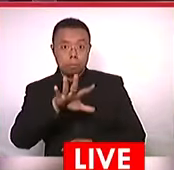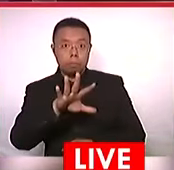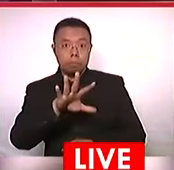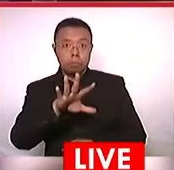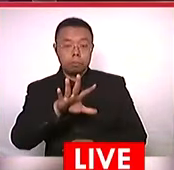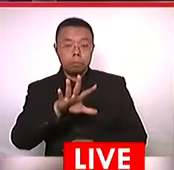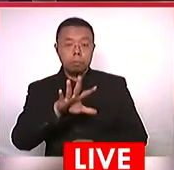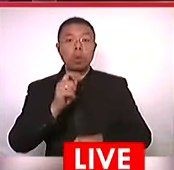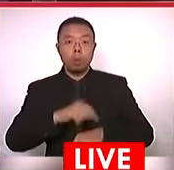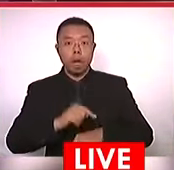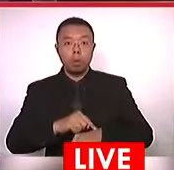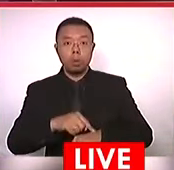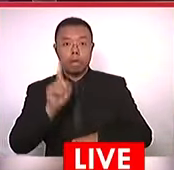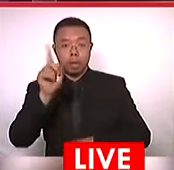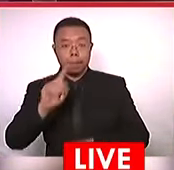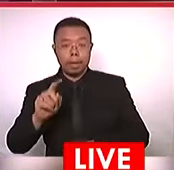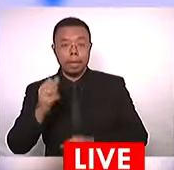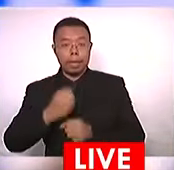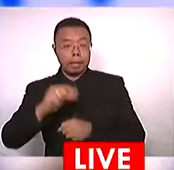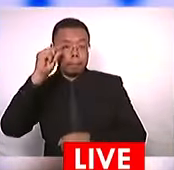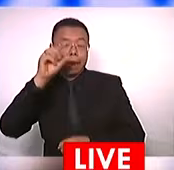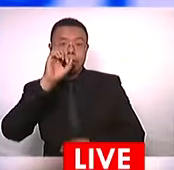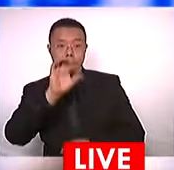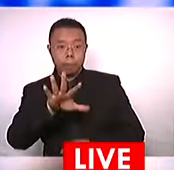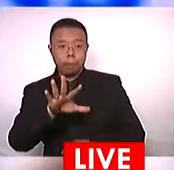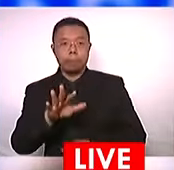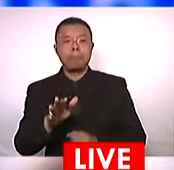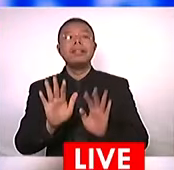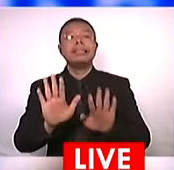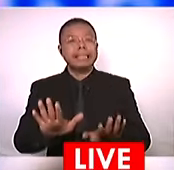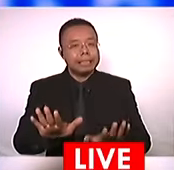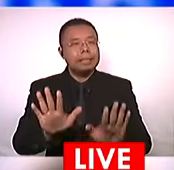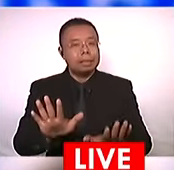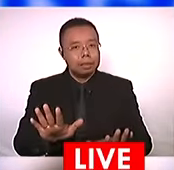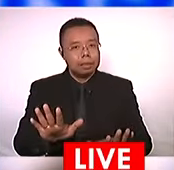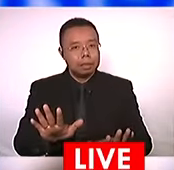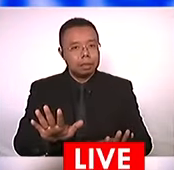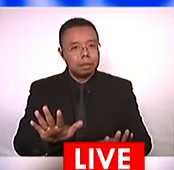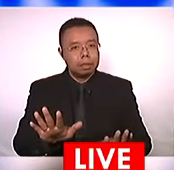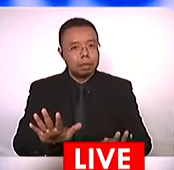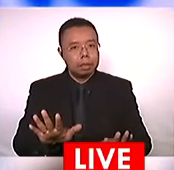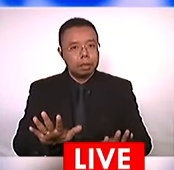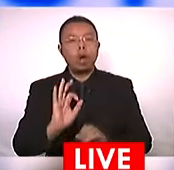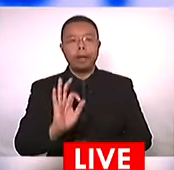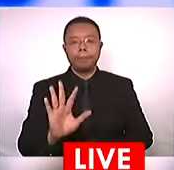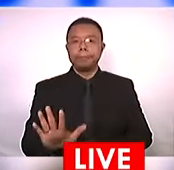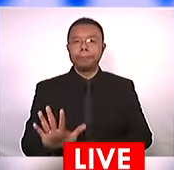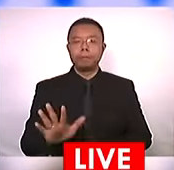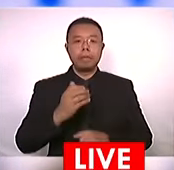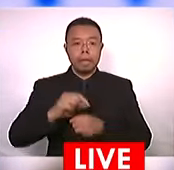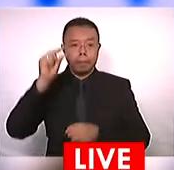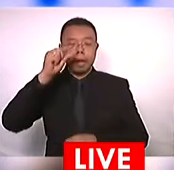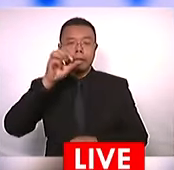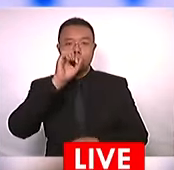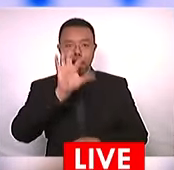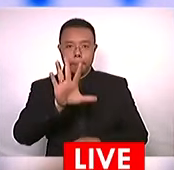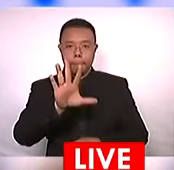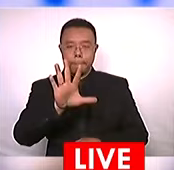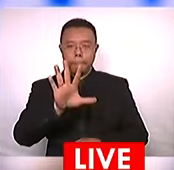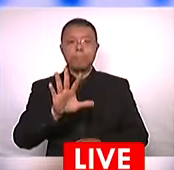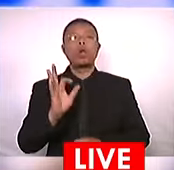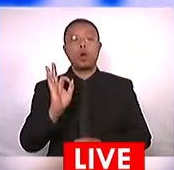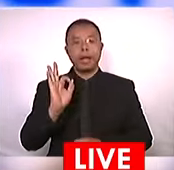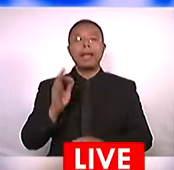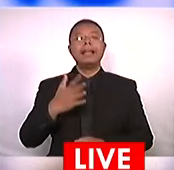menanggapi waktunya 1 menit silakan mohon tenang mohon tenang